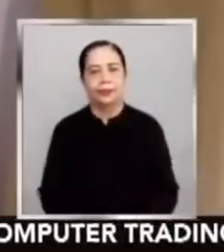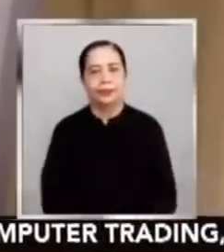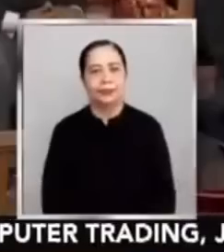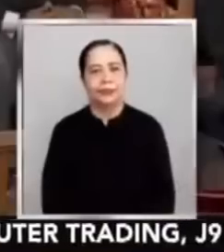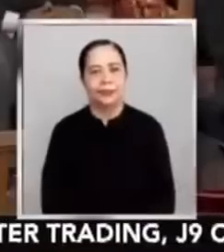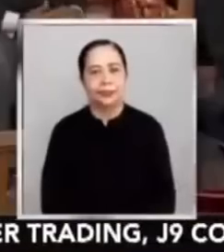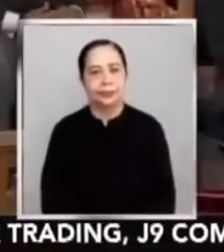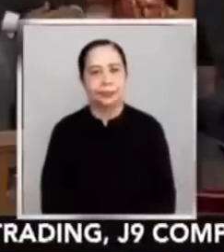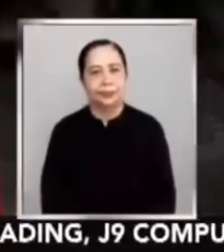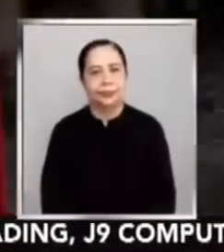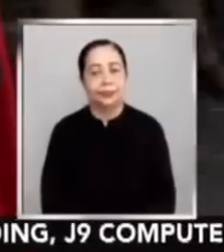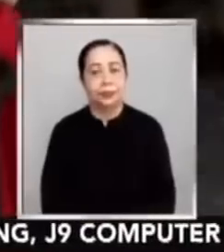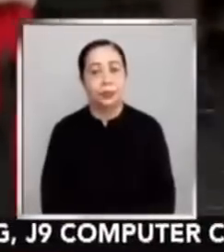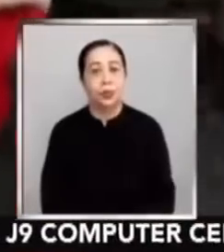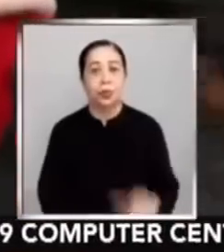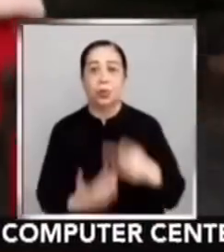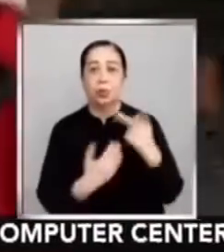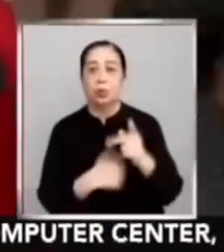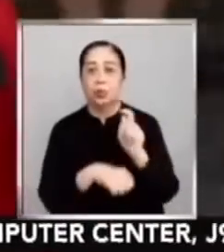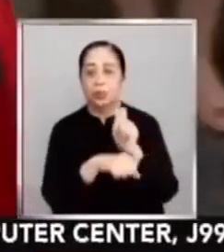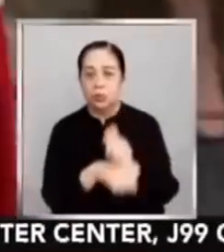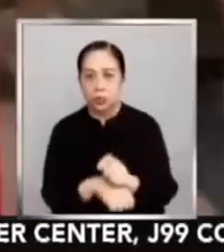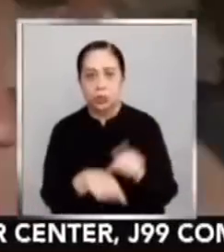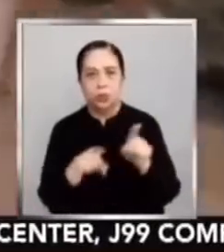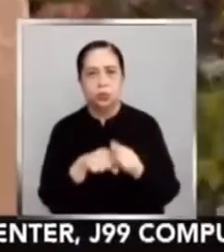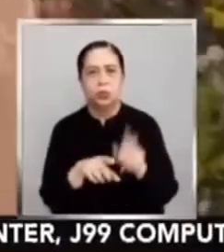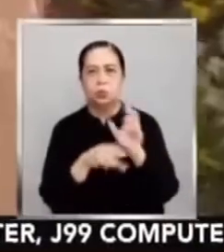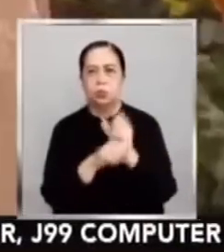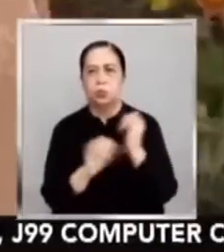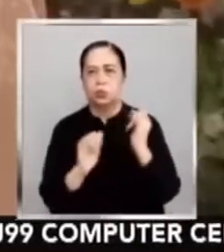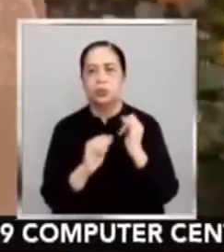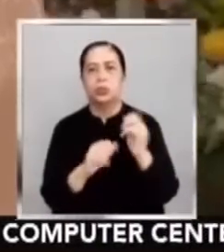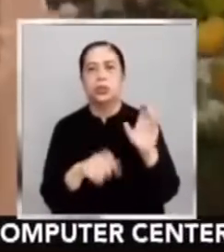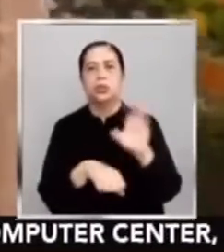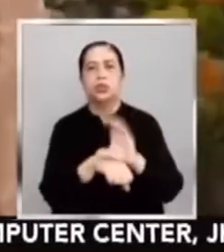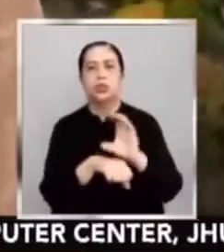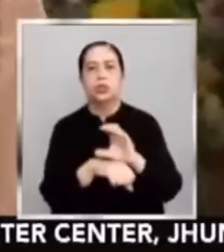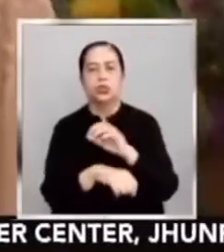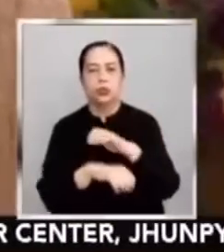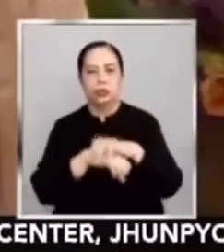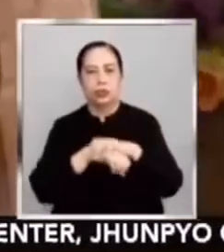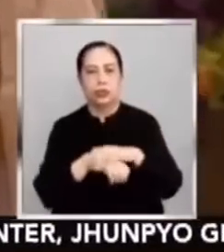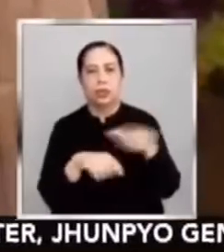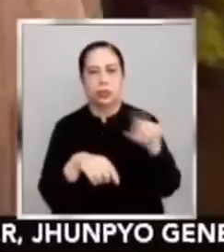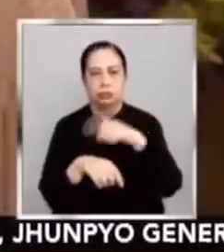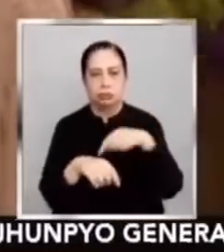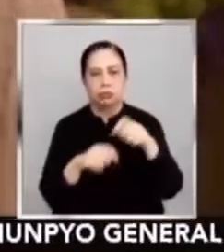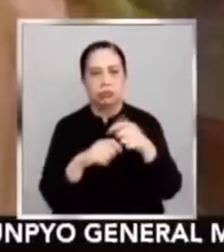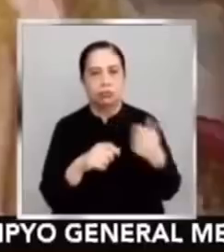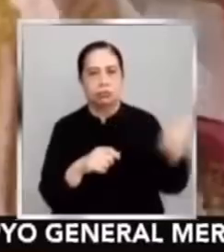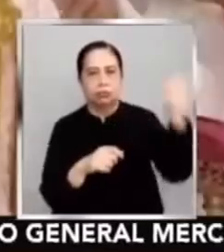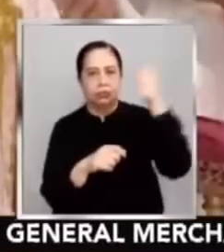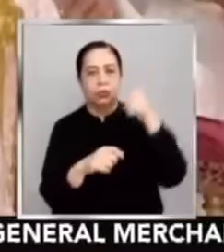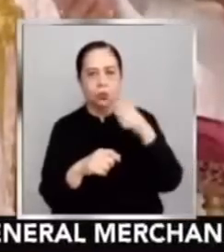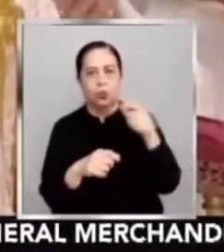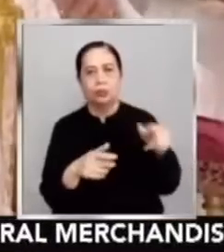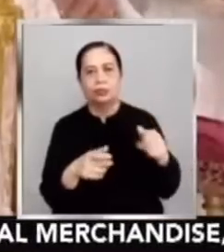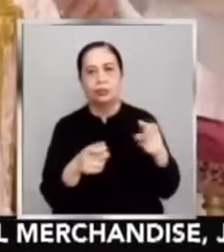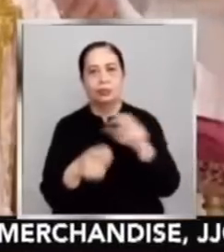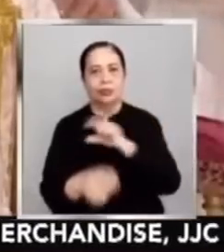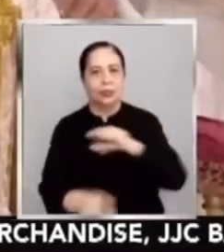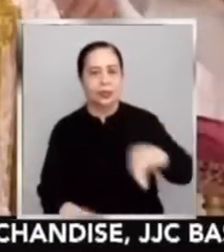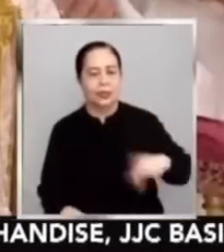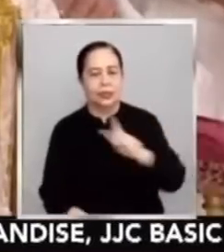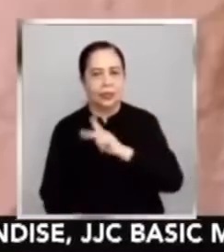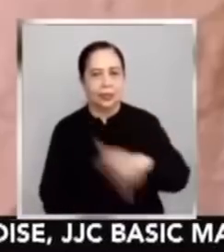Ang seremonya ng koronasyon, isa ring ritual para sa Church of England na pinamumunuan din ng reigning monarch. Nanupa si